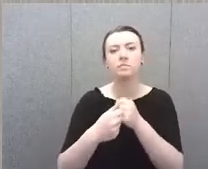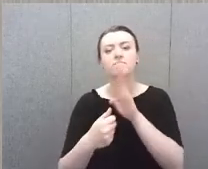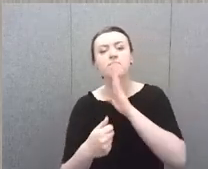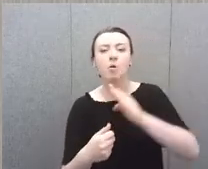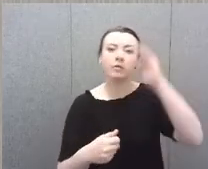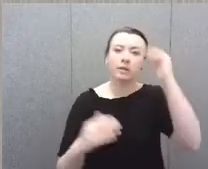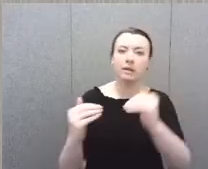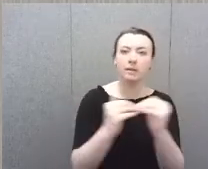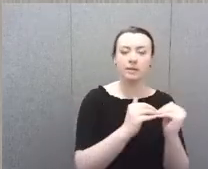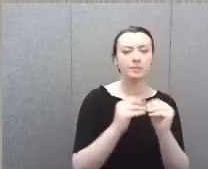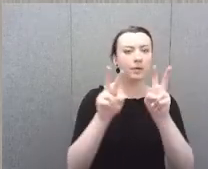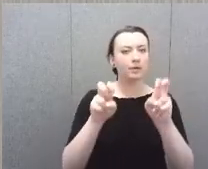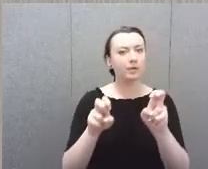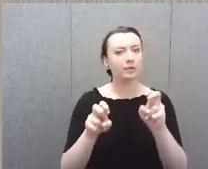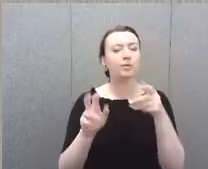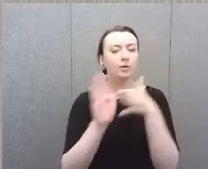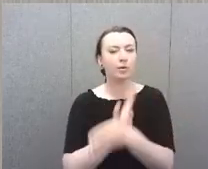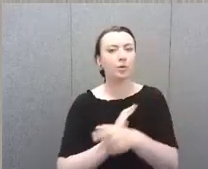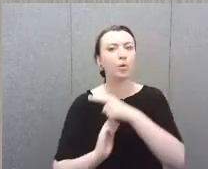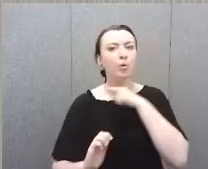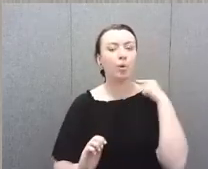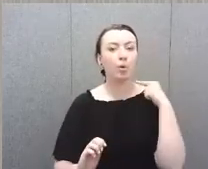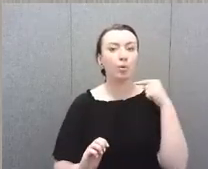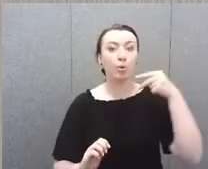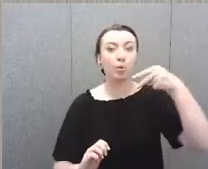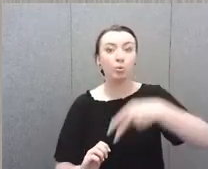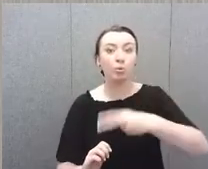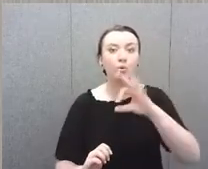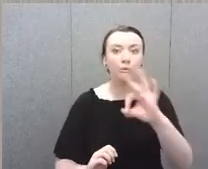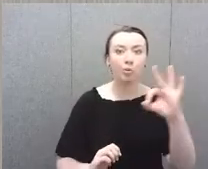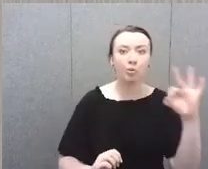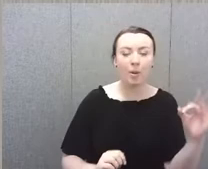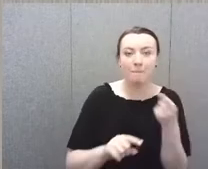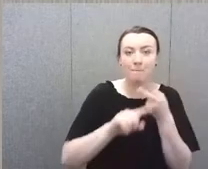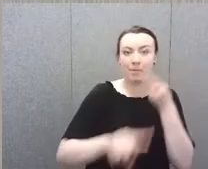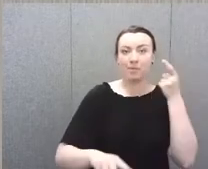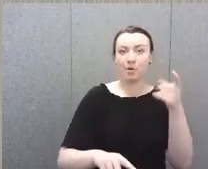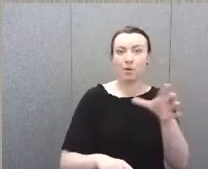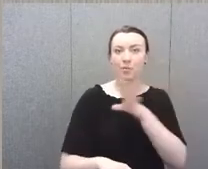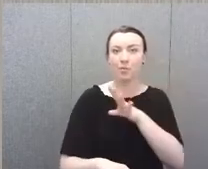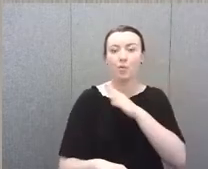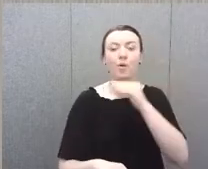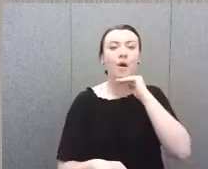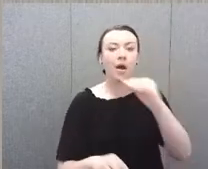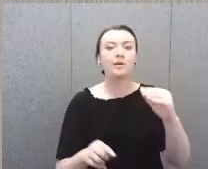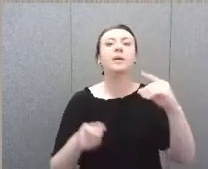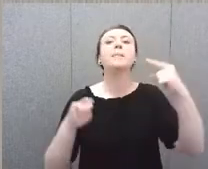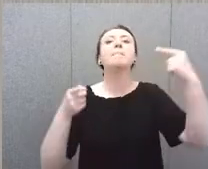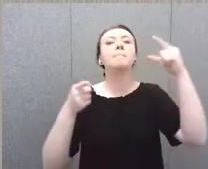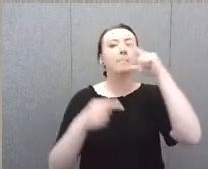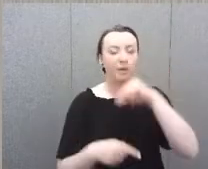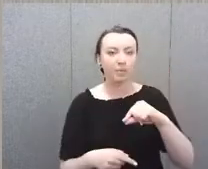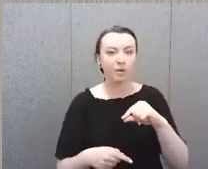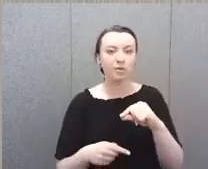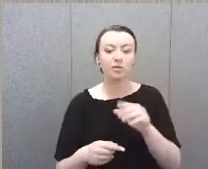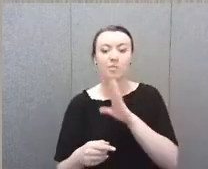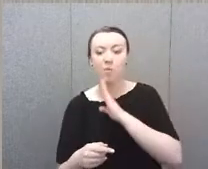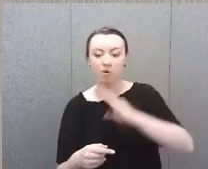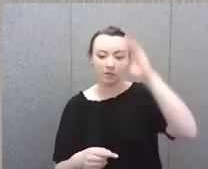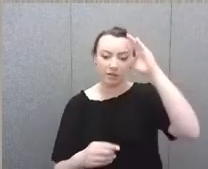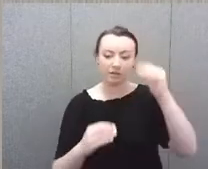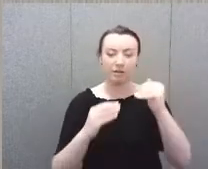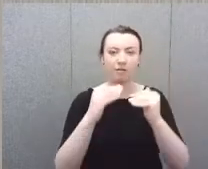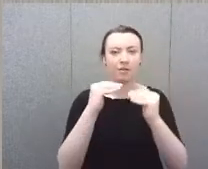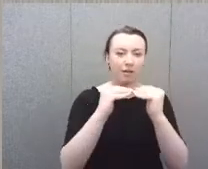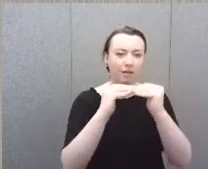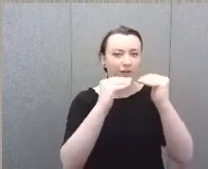1325. Каждый, кто борется за гендерное равноправие, знает это название и эти цифры, потому что в 2000 году первый раз